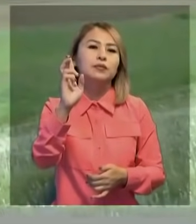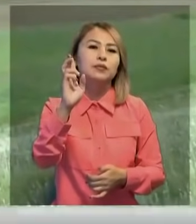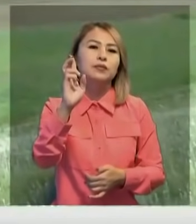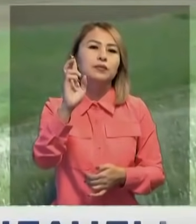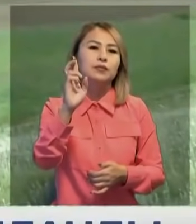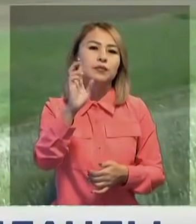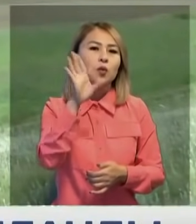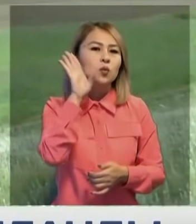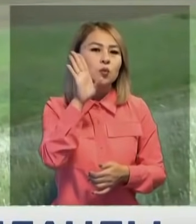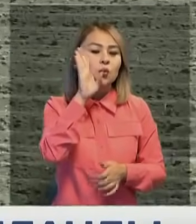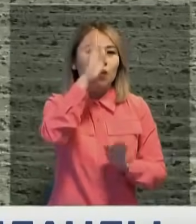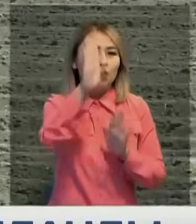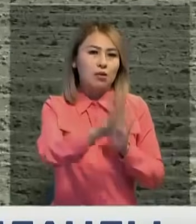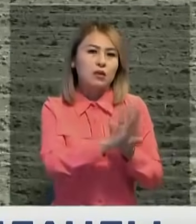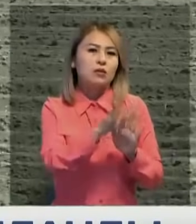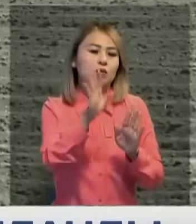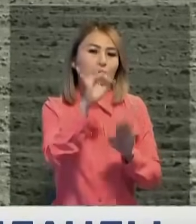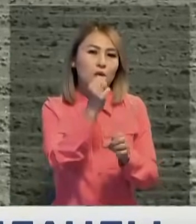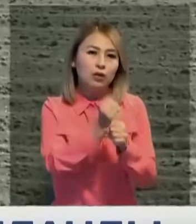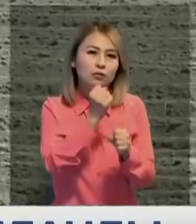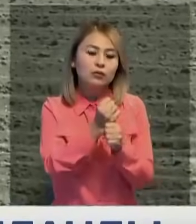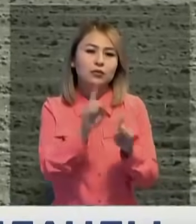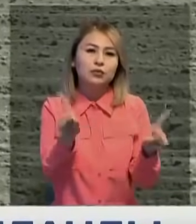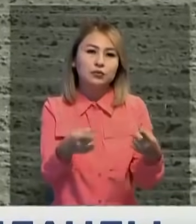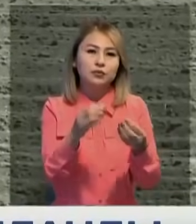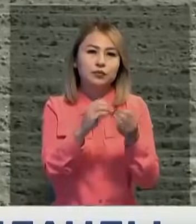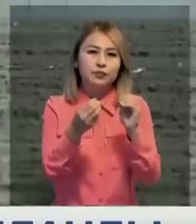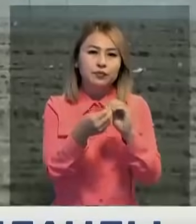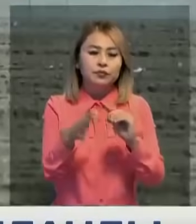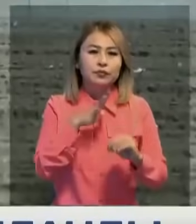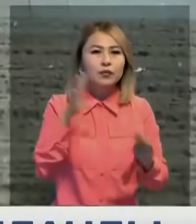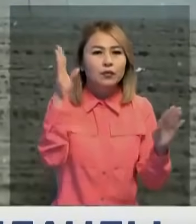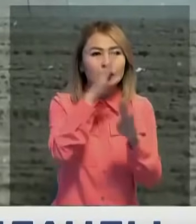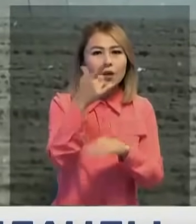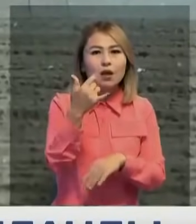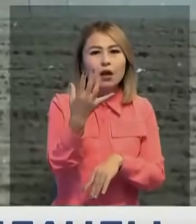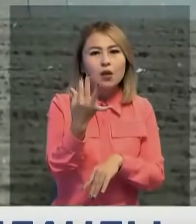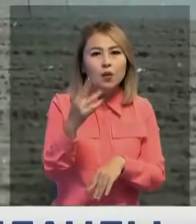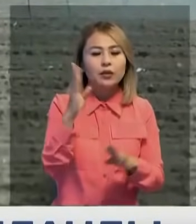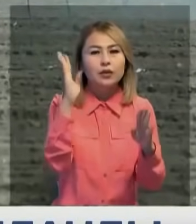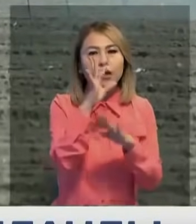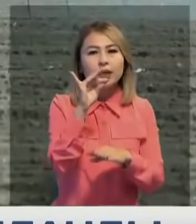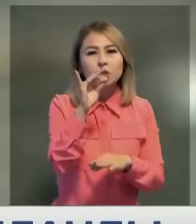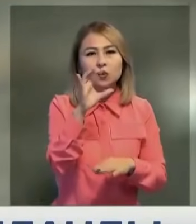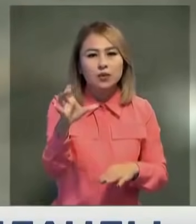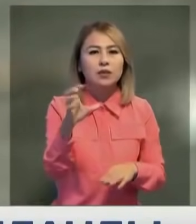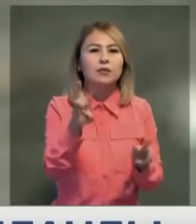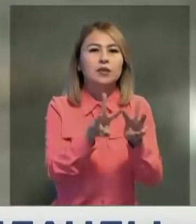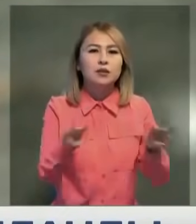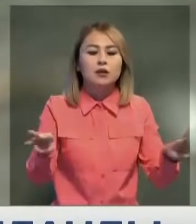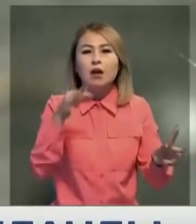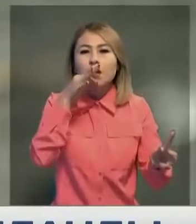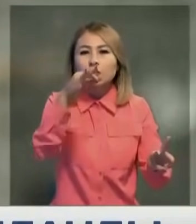үкіметте каналдар мен су қоймаларын салу және оларды жаңғырту мәселелері қаралды. Экология, геология және табиғи